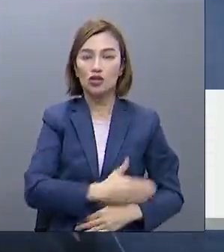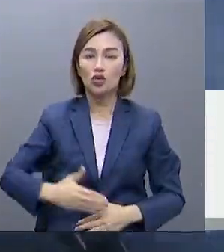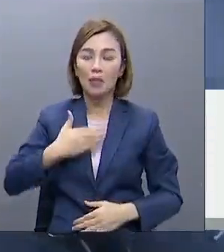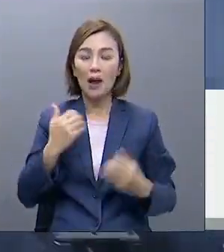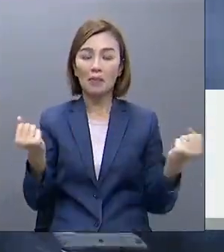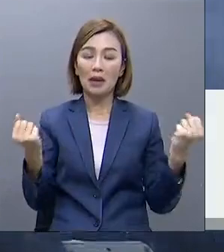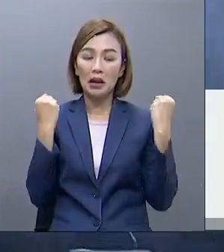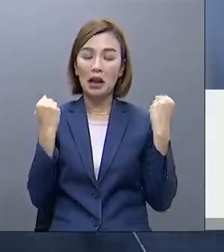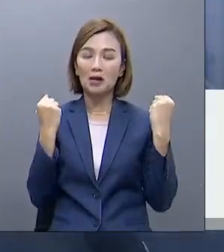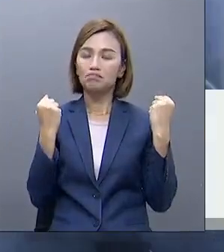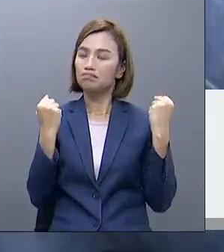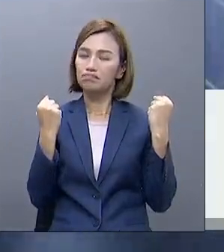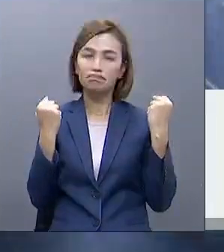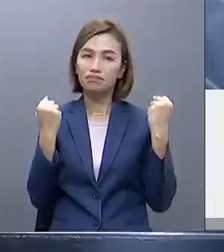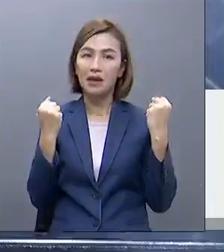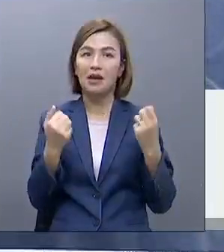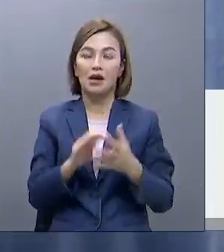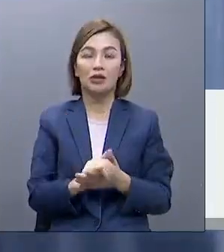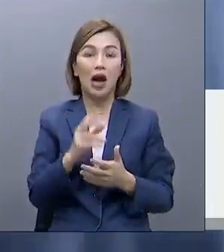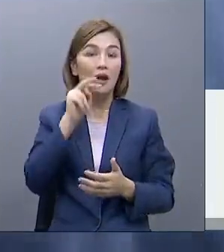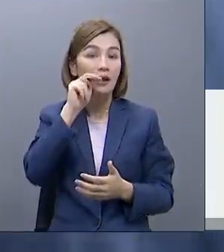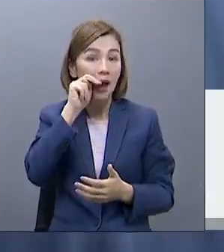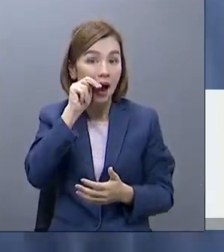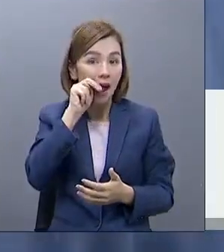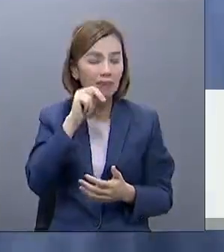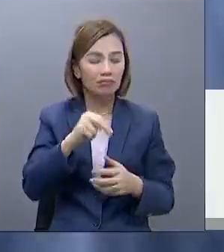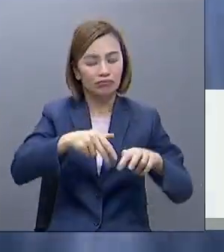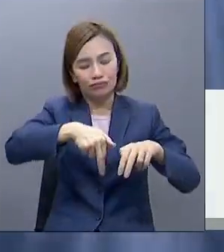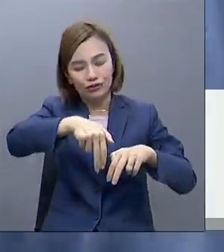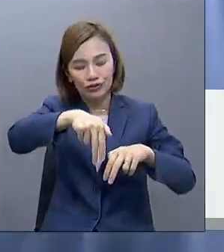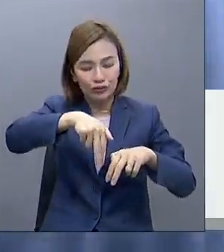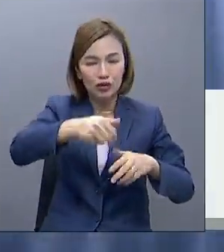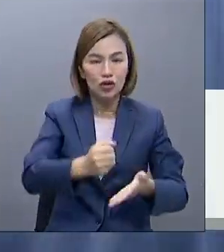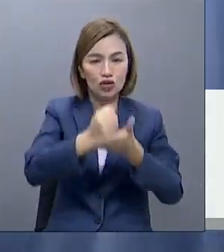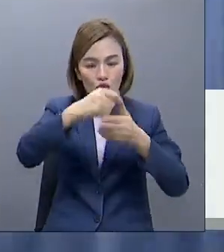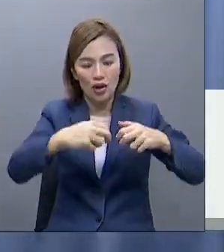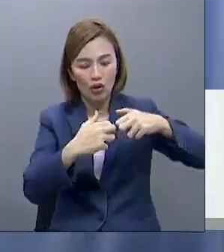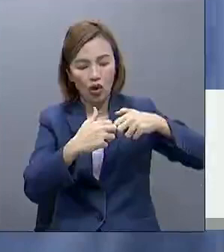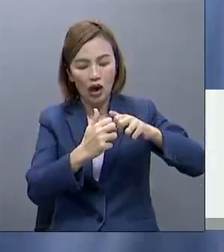งเหมือนเก่ายังต้องทำวารีบำบัดจากอาการข้อเข่าเสื่อม